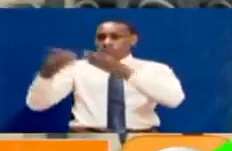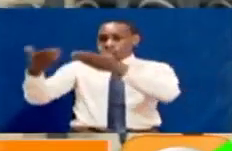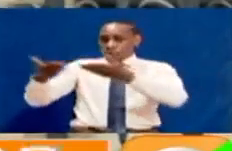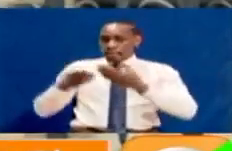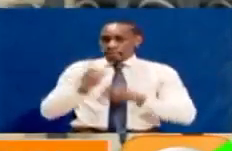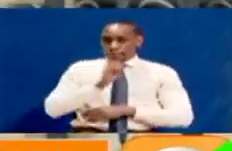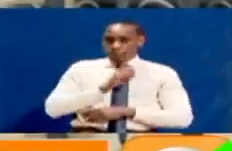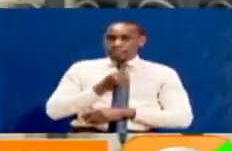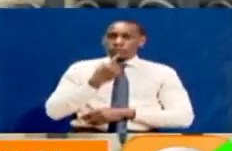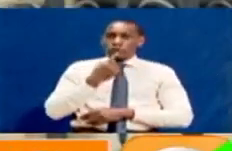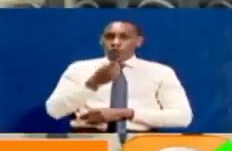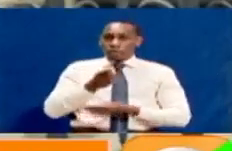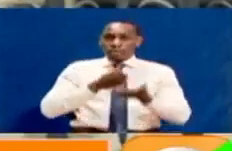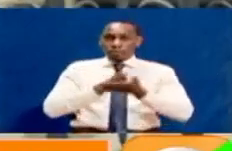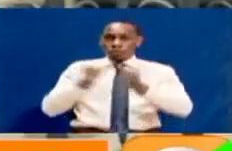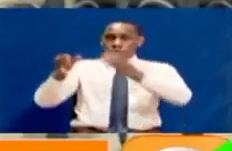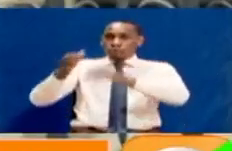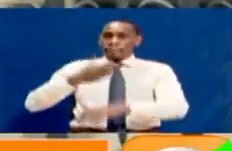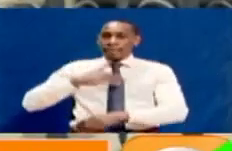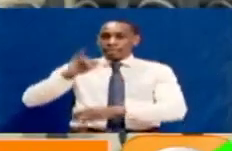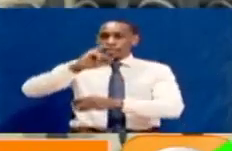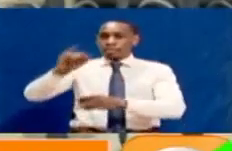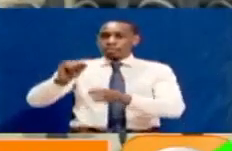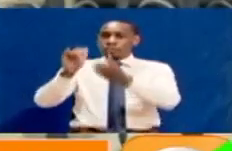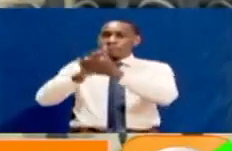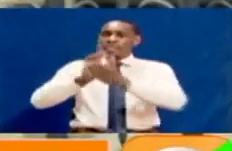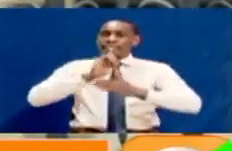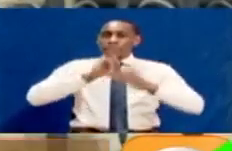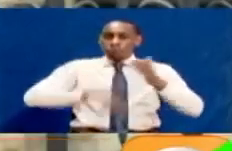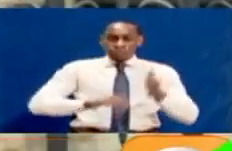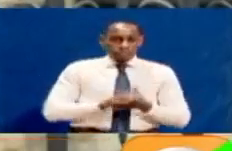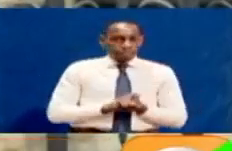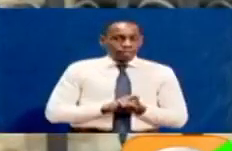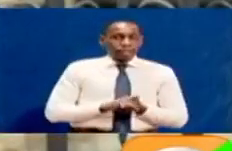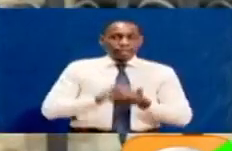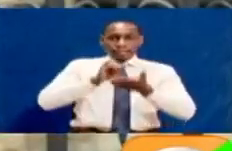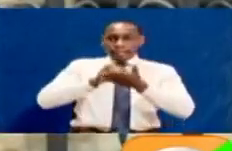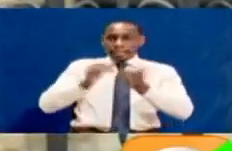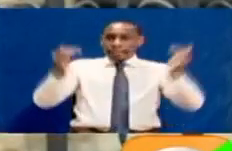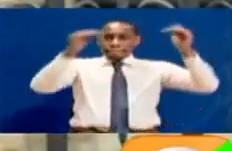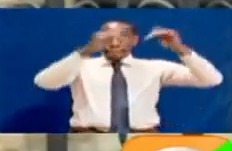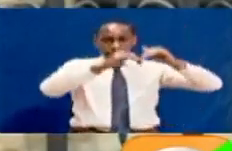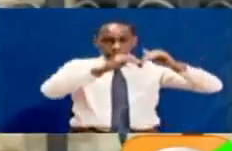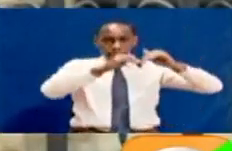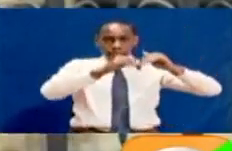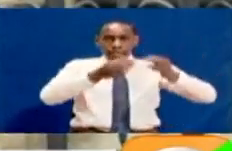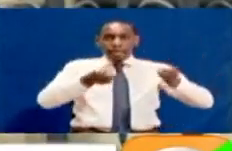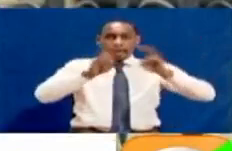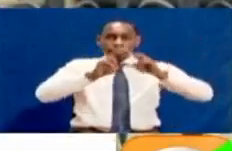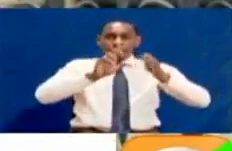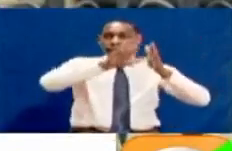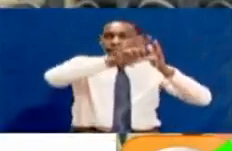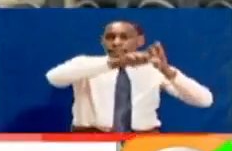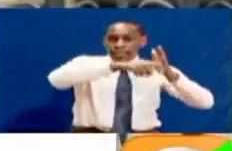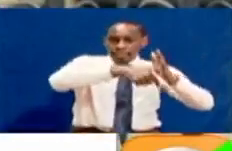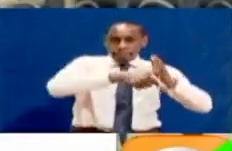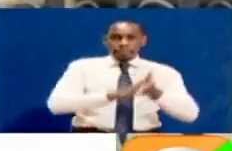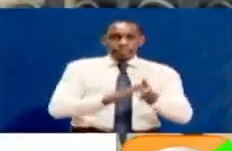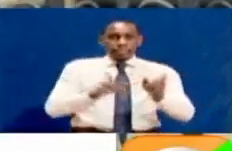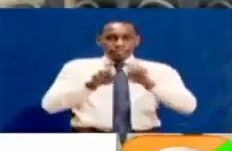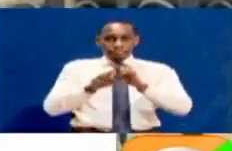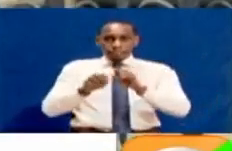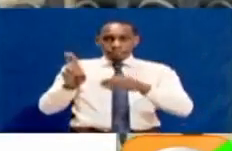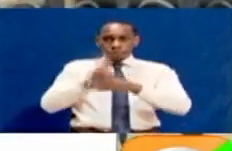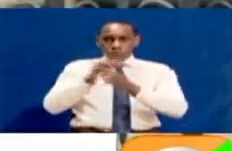nimepokea amri kutoka kwa chama changu cha Jubilee ikisema kwamba huo mkutano utafanywa baadaye. Kwa hivyo